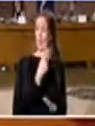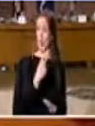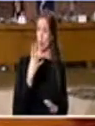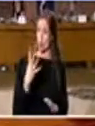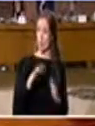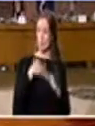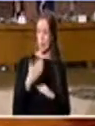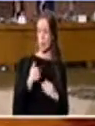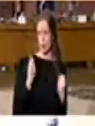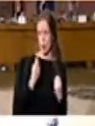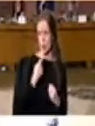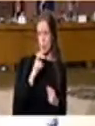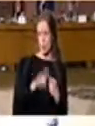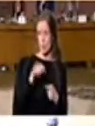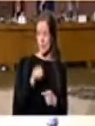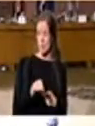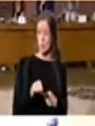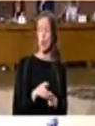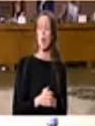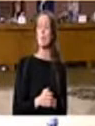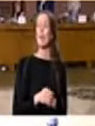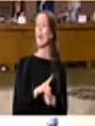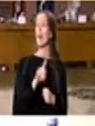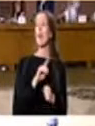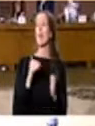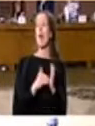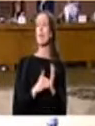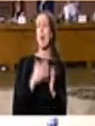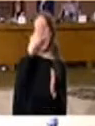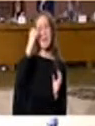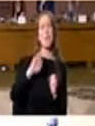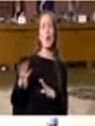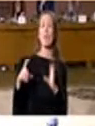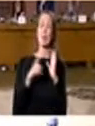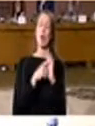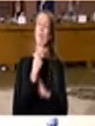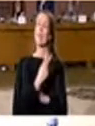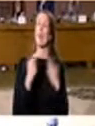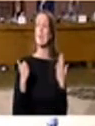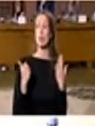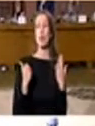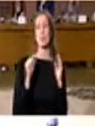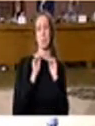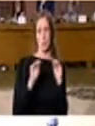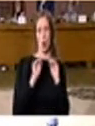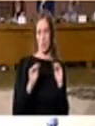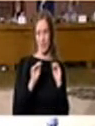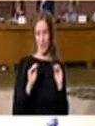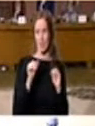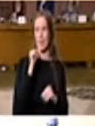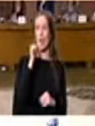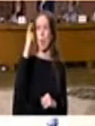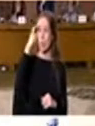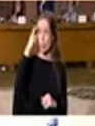kasnije nešto govoriti. Nikako ne treba zanemariti poglavlje 26, prosveta i kultura, o kojoj će